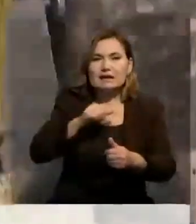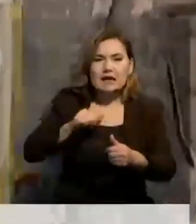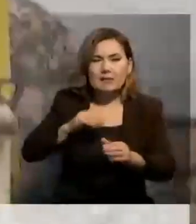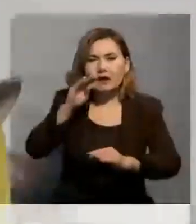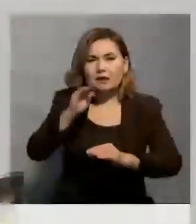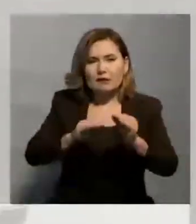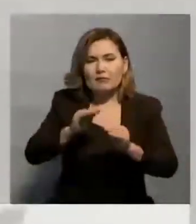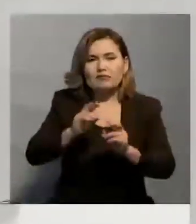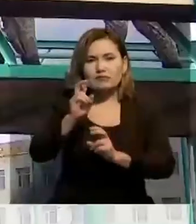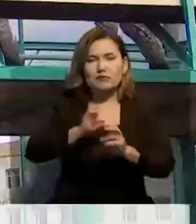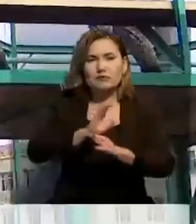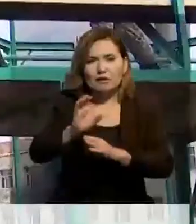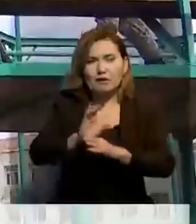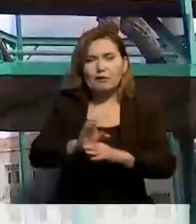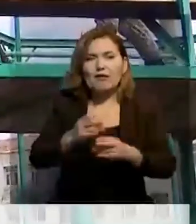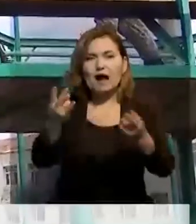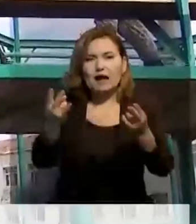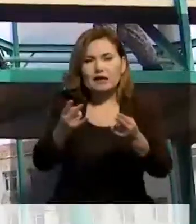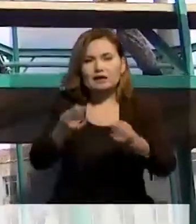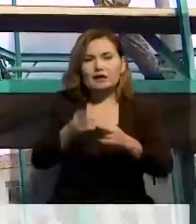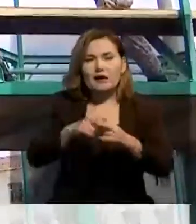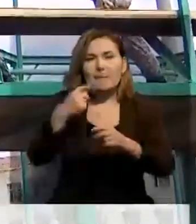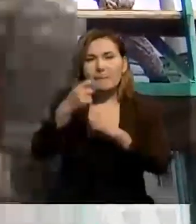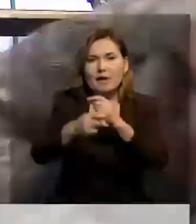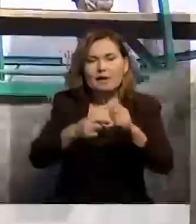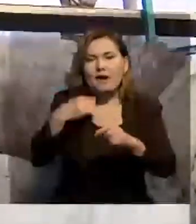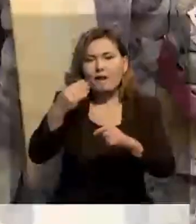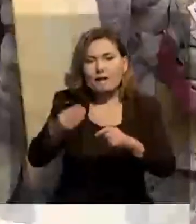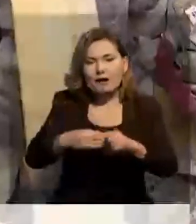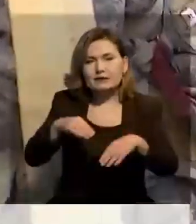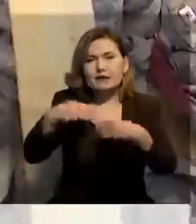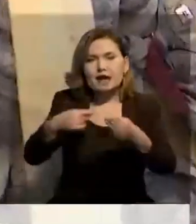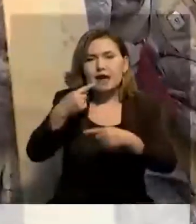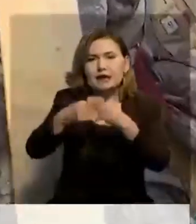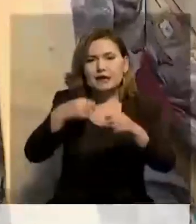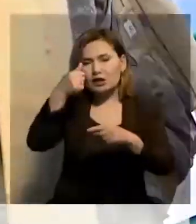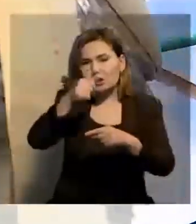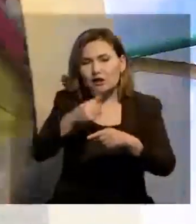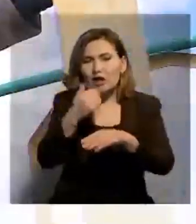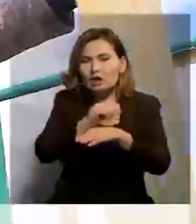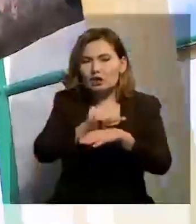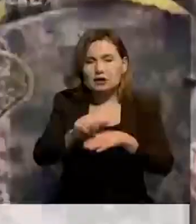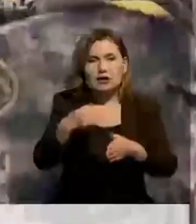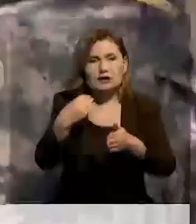мен технологияны Франция береді. Сөйтіп, келесі жылдан бастап парашютты сырттан сатып алу